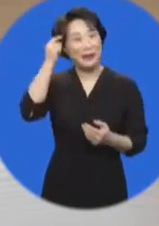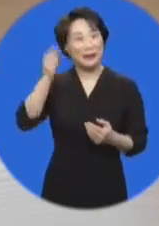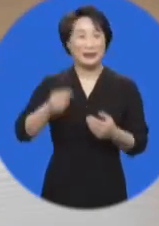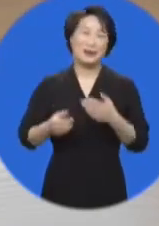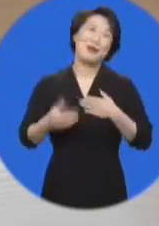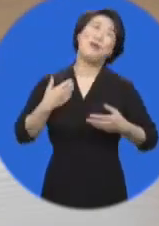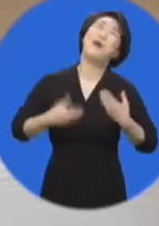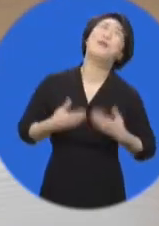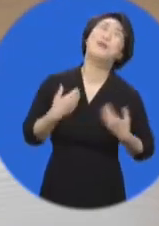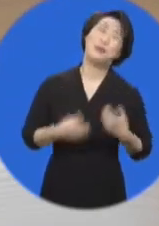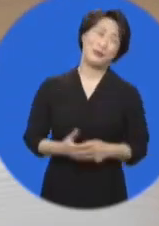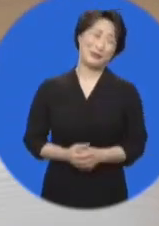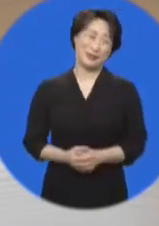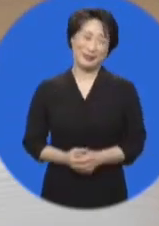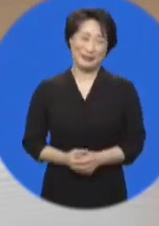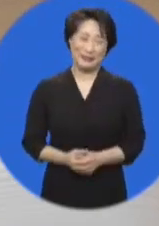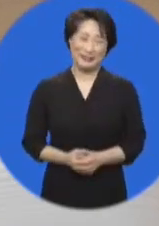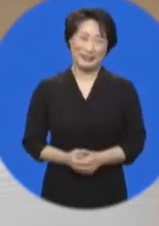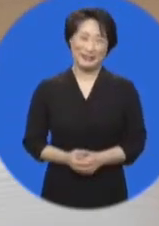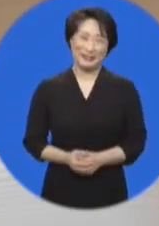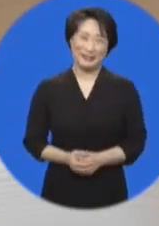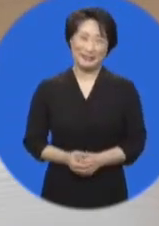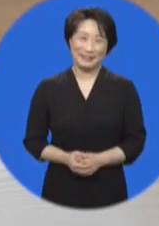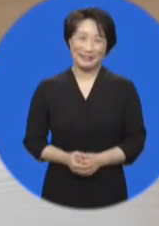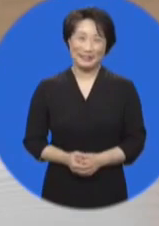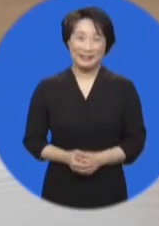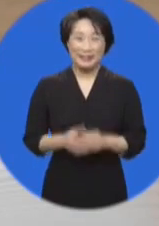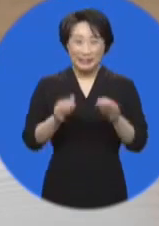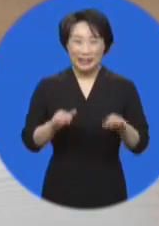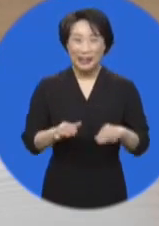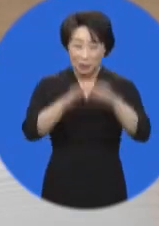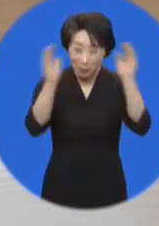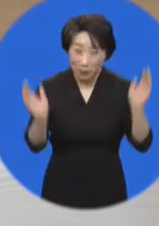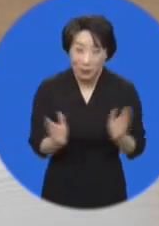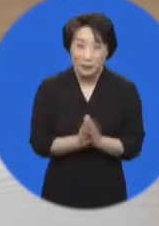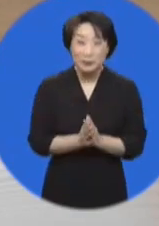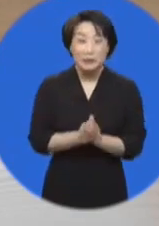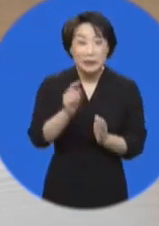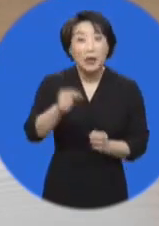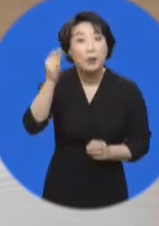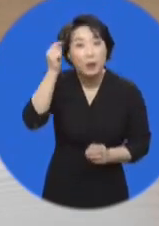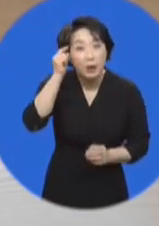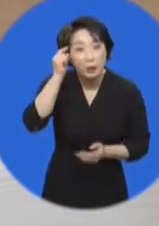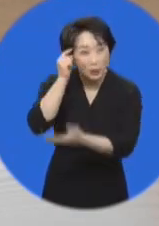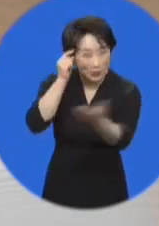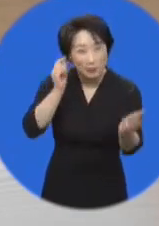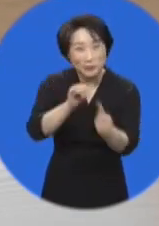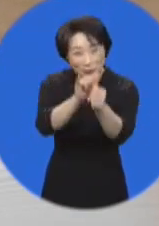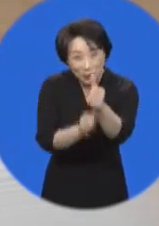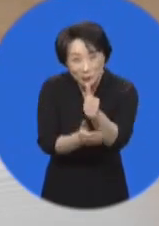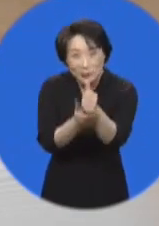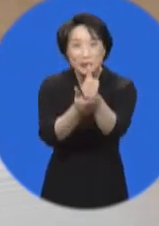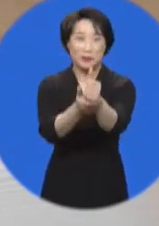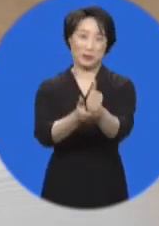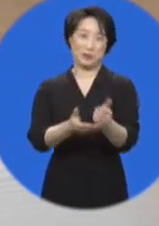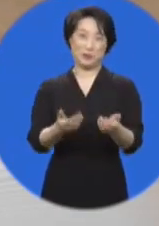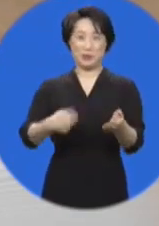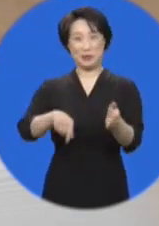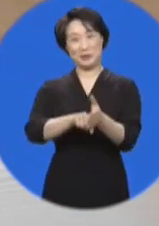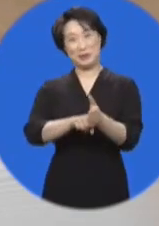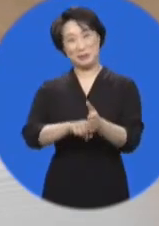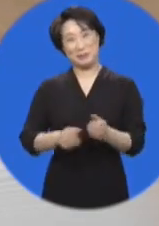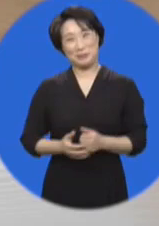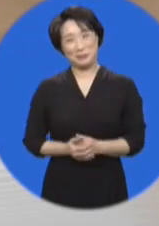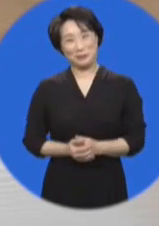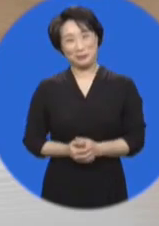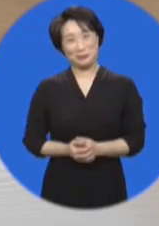이렇게 바쁜 사람이라는 거예요. 그게 다 이게 뭐냐? 여러분을 섬기느라고 하는